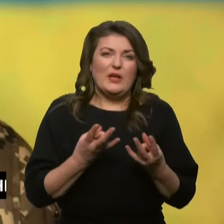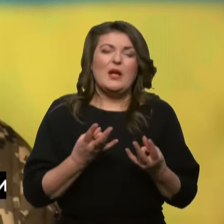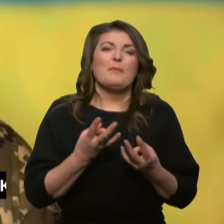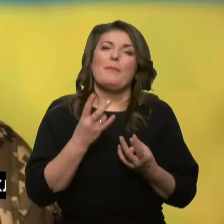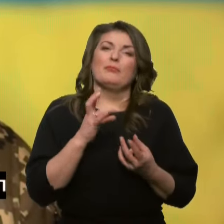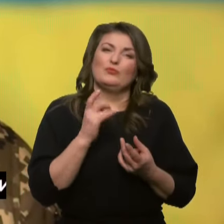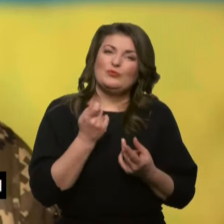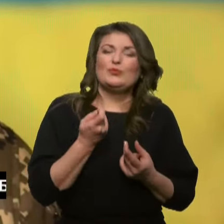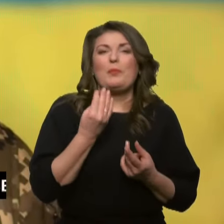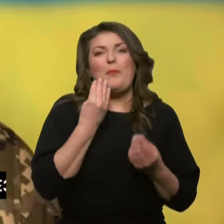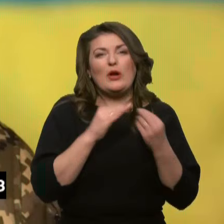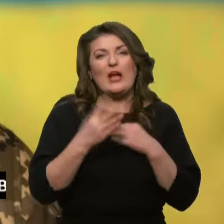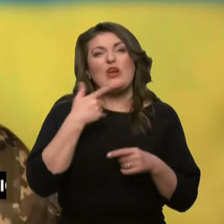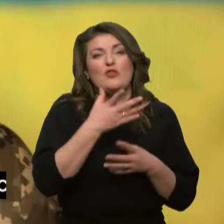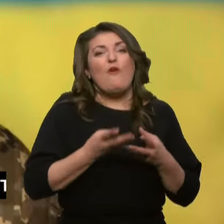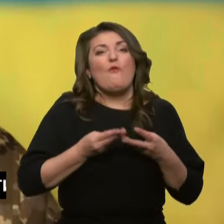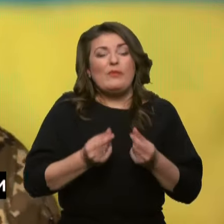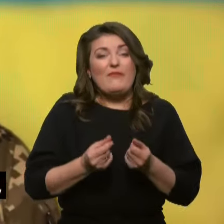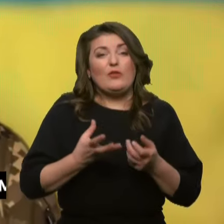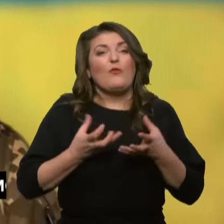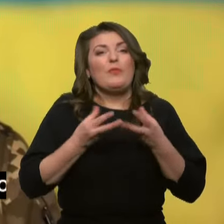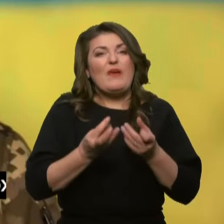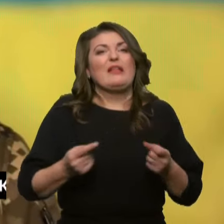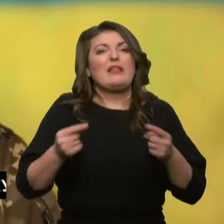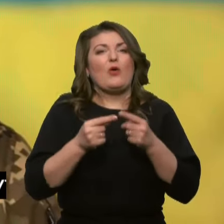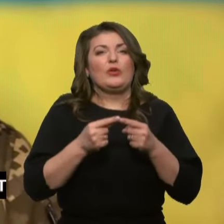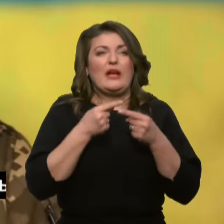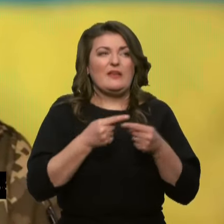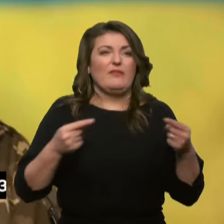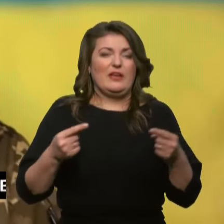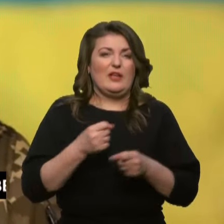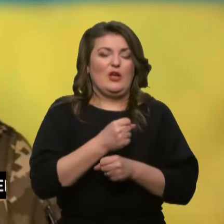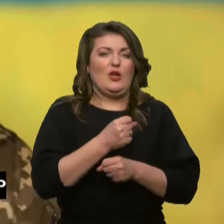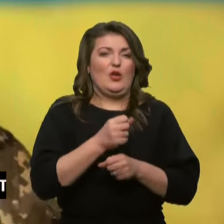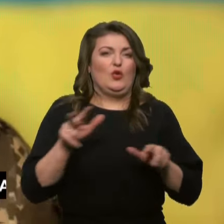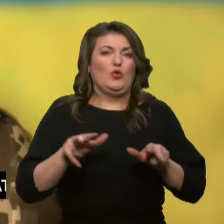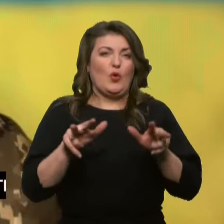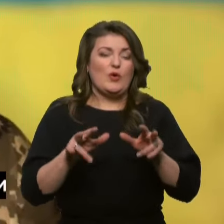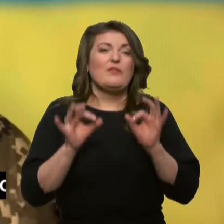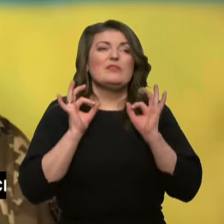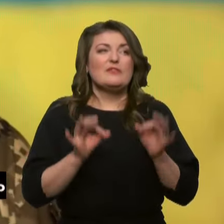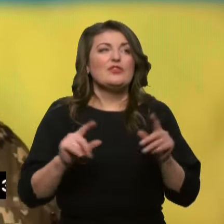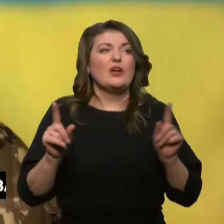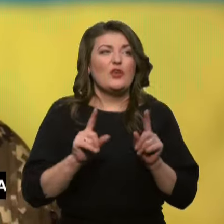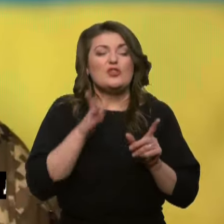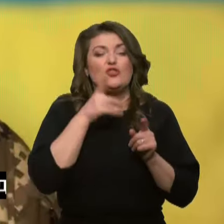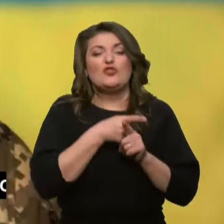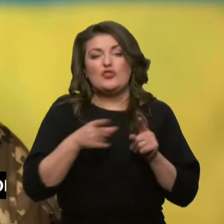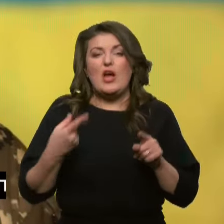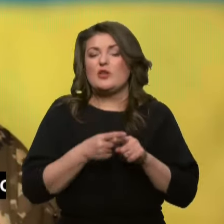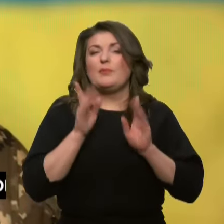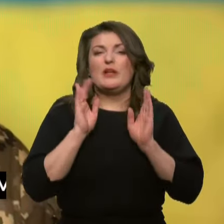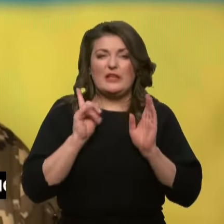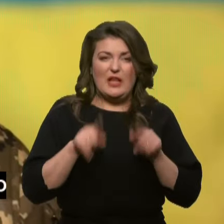точно кращого. Вони, якщо й впливають, то впливають на конкретні види дронів. Звичайно, що з часом це теж